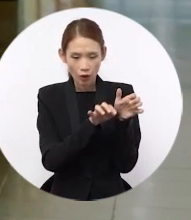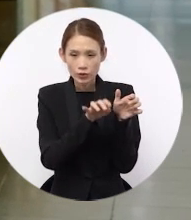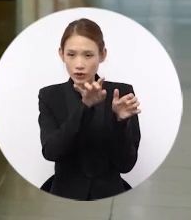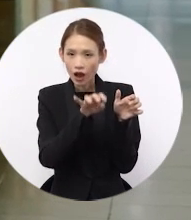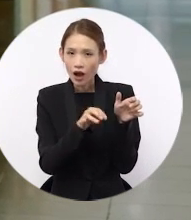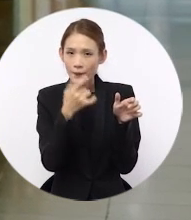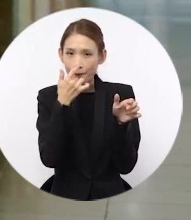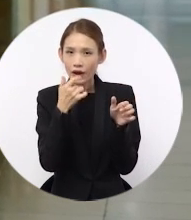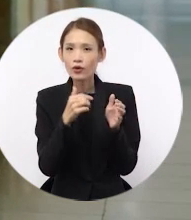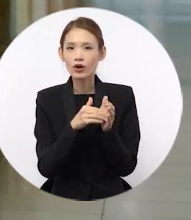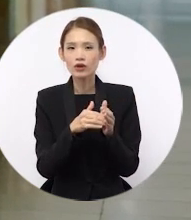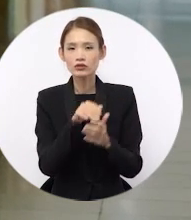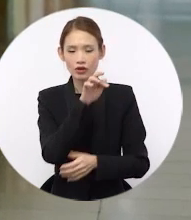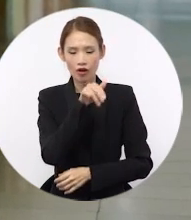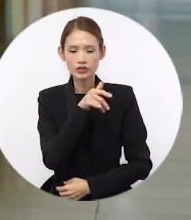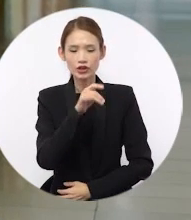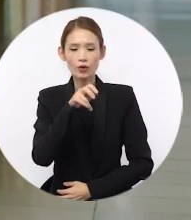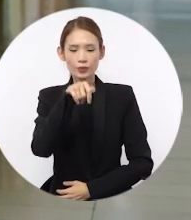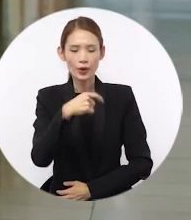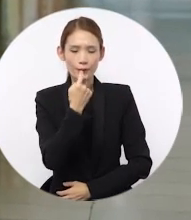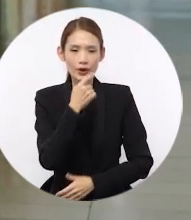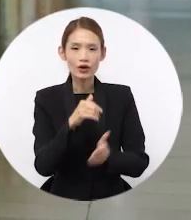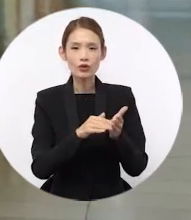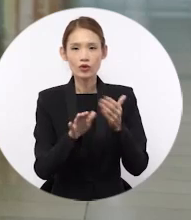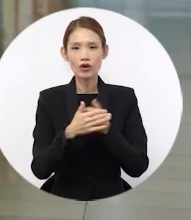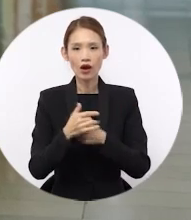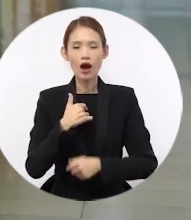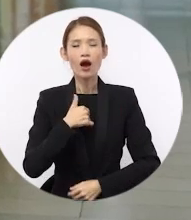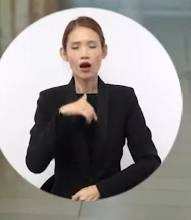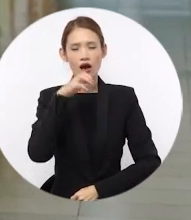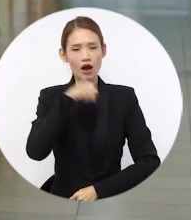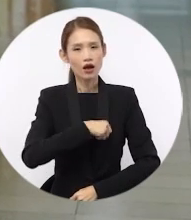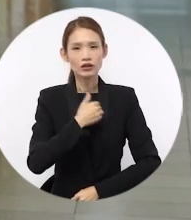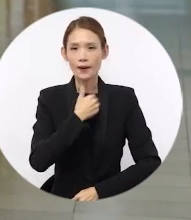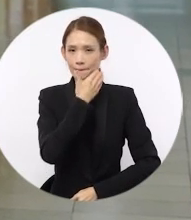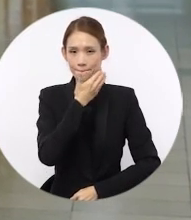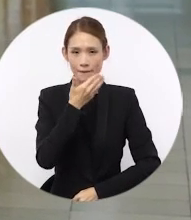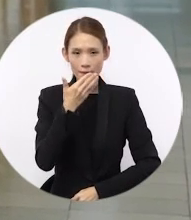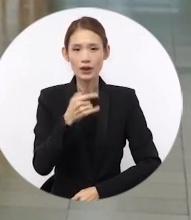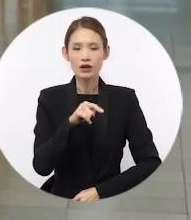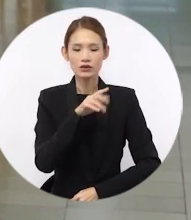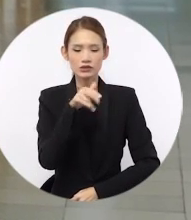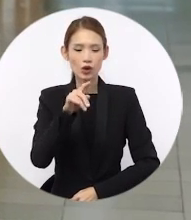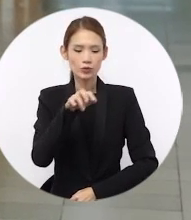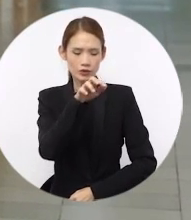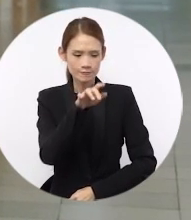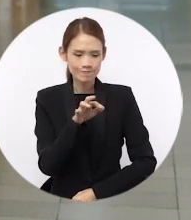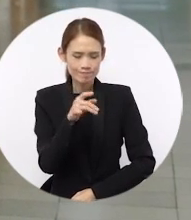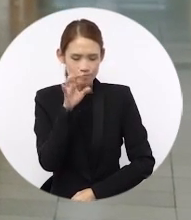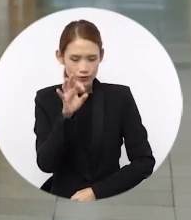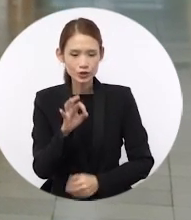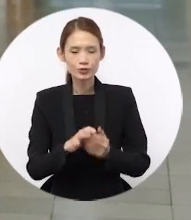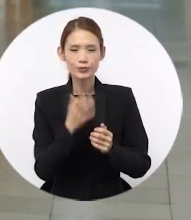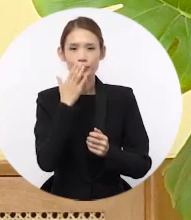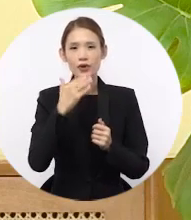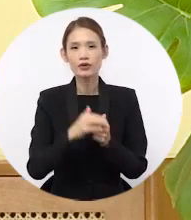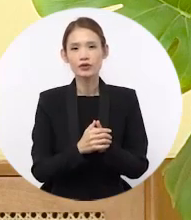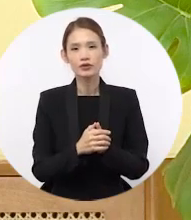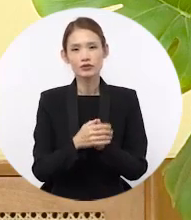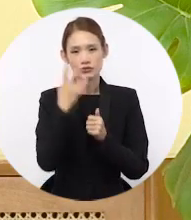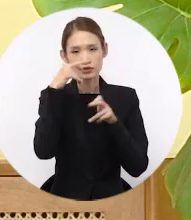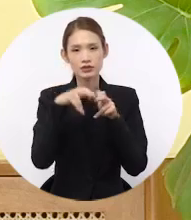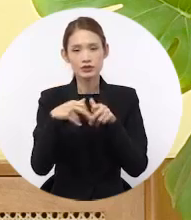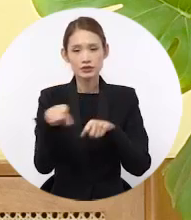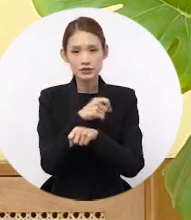됐어요. 그러면서 이제 제가 점자를 하고 내가 뭔가를 할 수 있겠구나. 점자를 통해서 가능성을 본 거죠. 그러면서